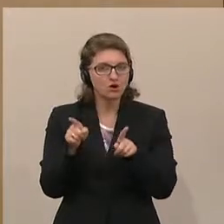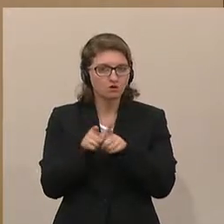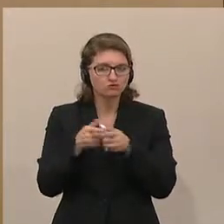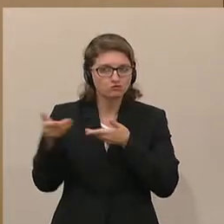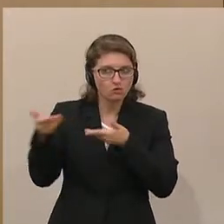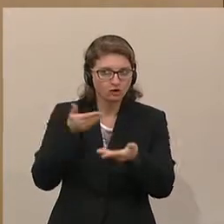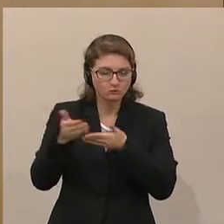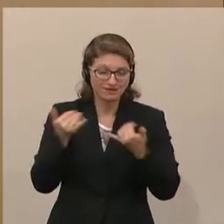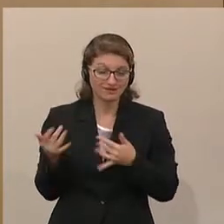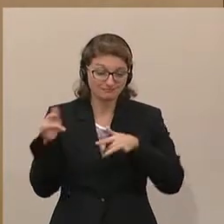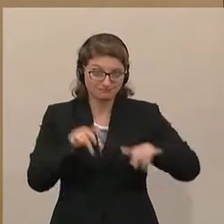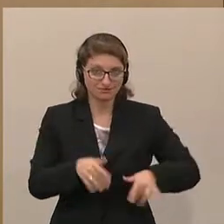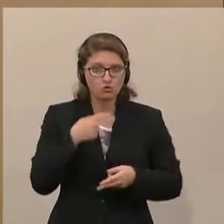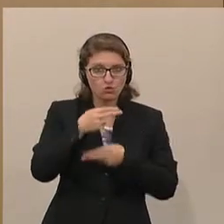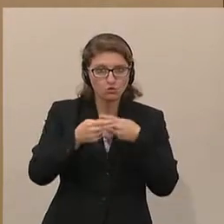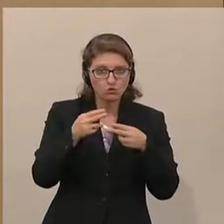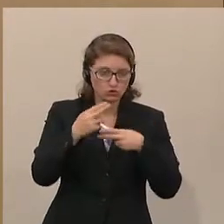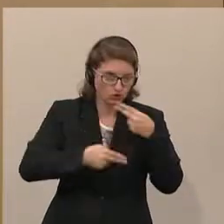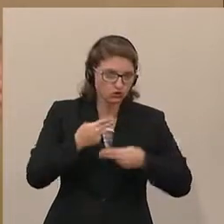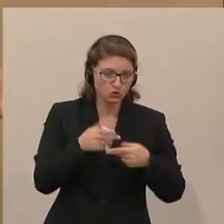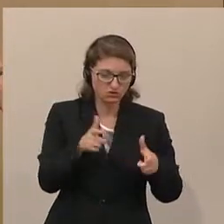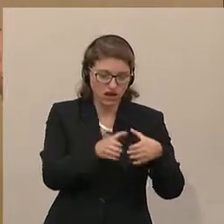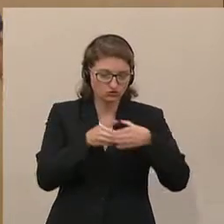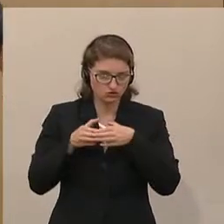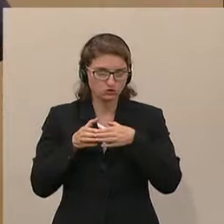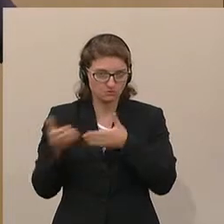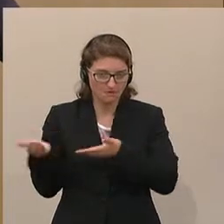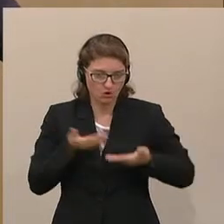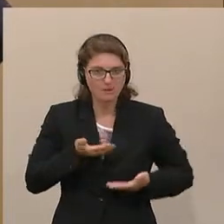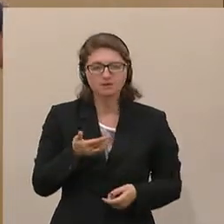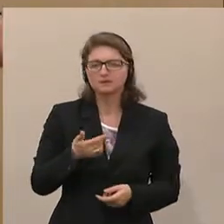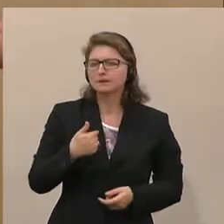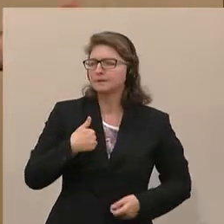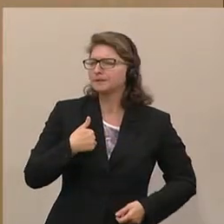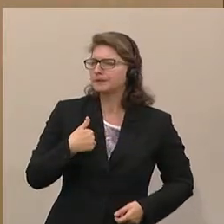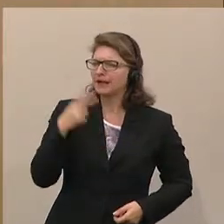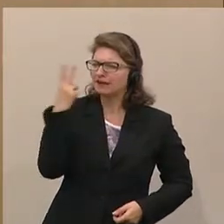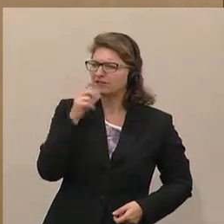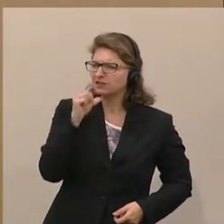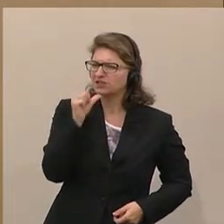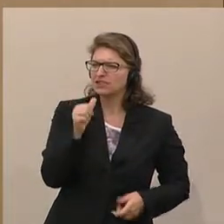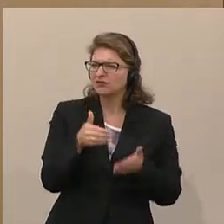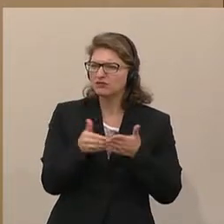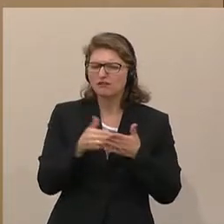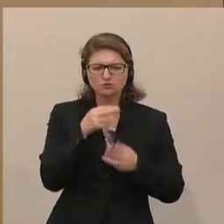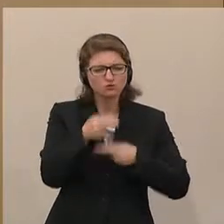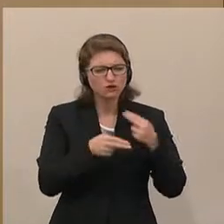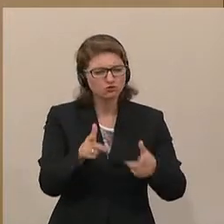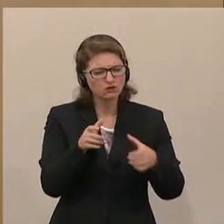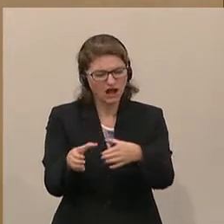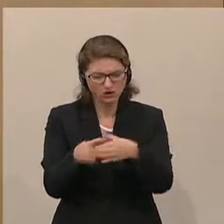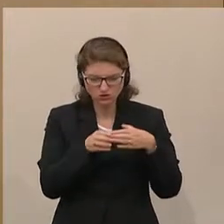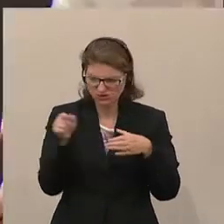den Untersuchungsausschuss gegangen ist. Also ich verstehe das überhaupt nicht, wozu der Untersuchungsausschuss